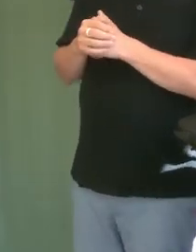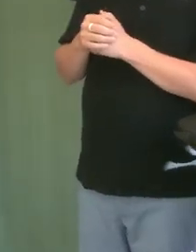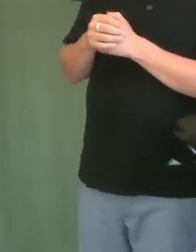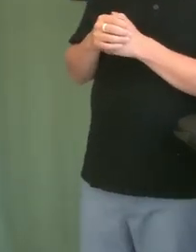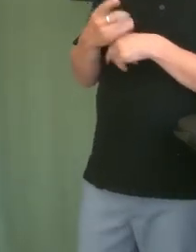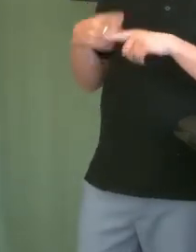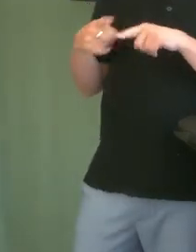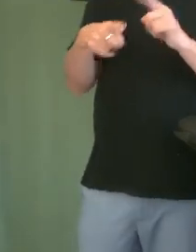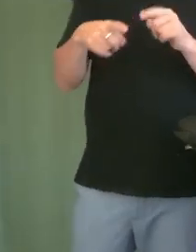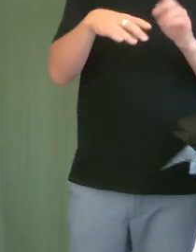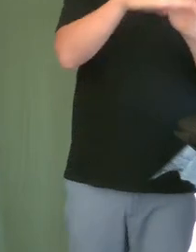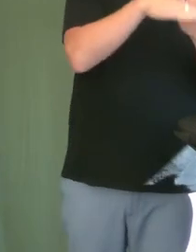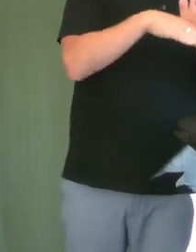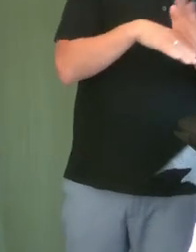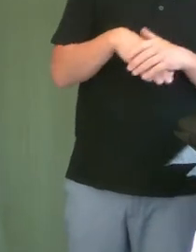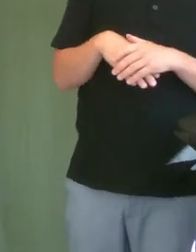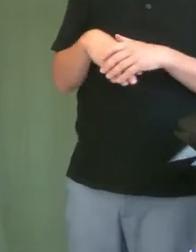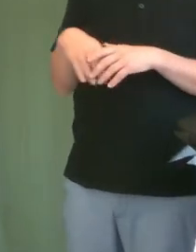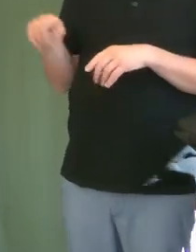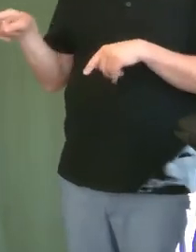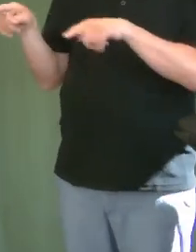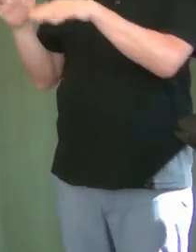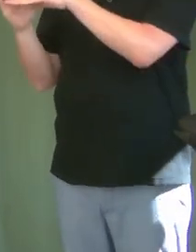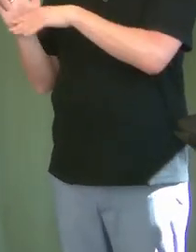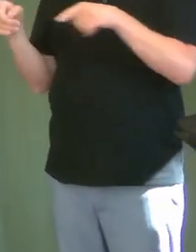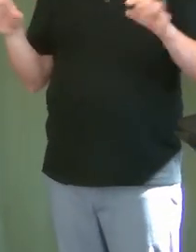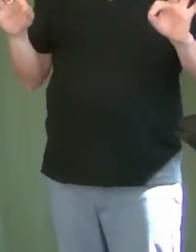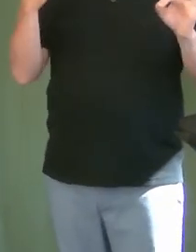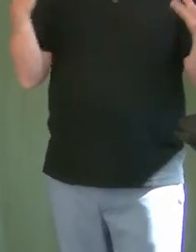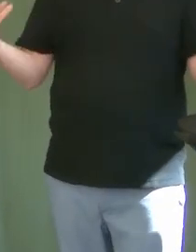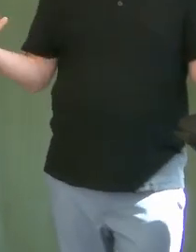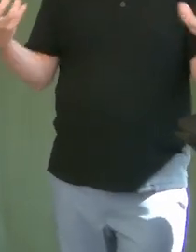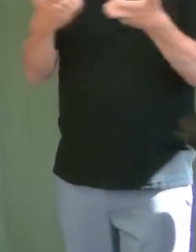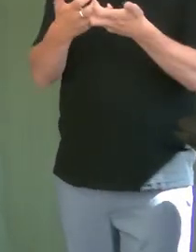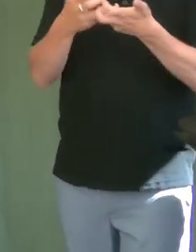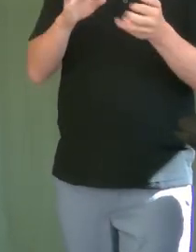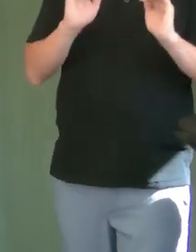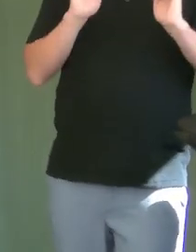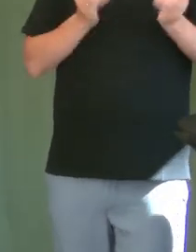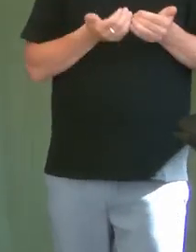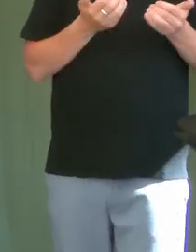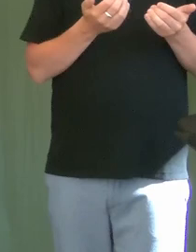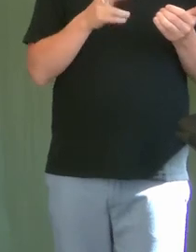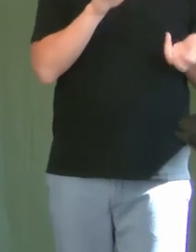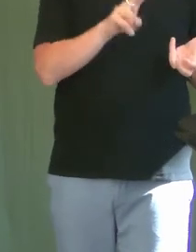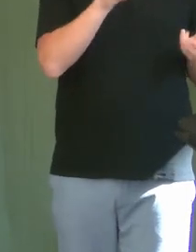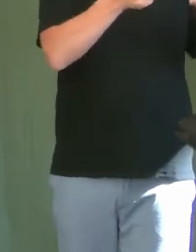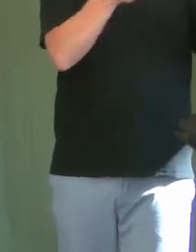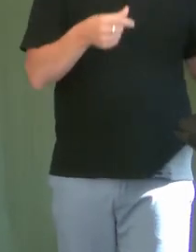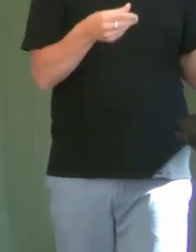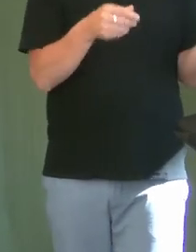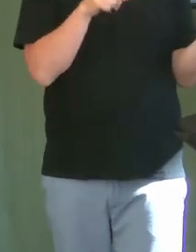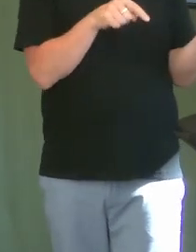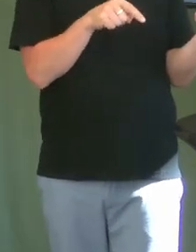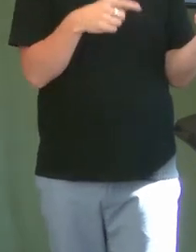att bevarandeaspekten är jätteviktig. Men ett sätt också att hantera resurserna bättre är ju att man låter,